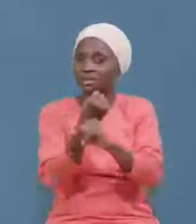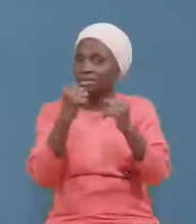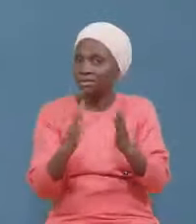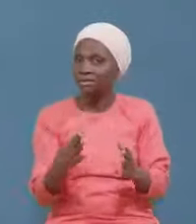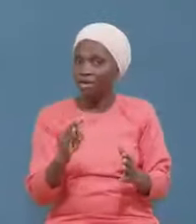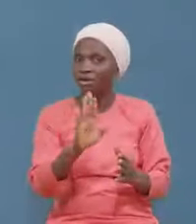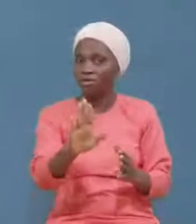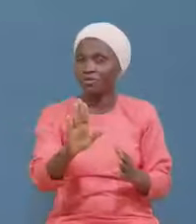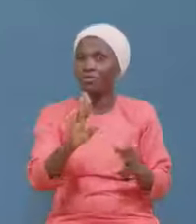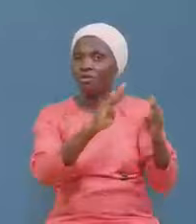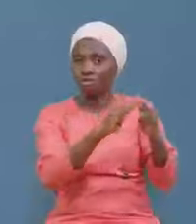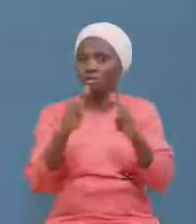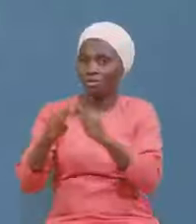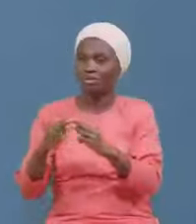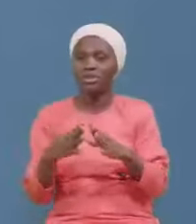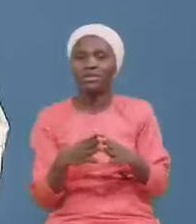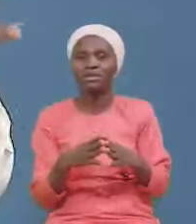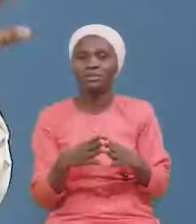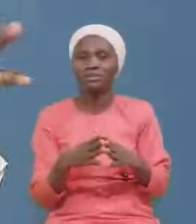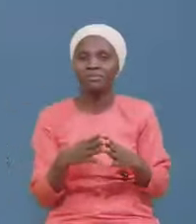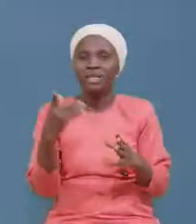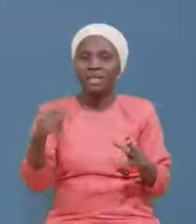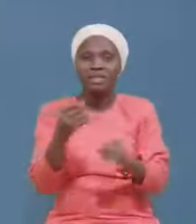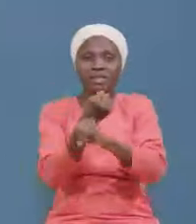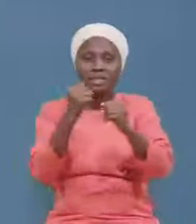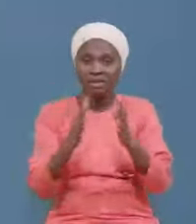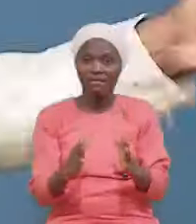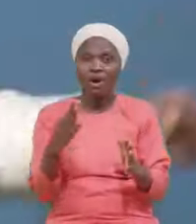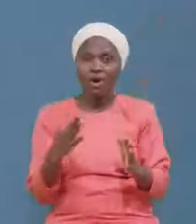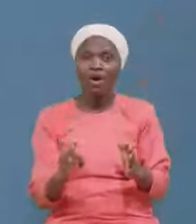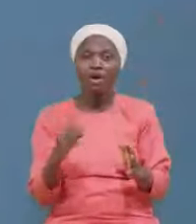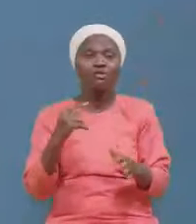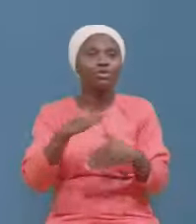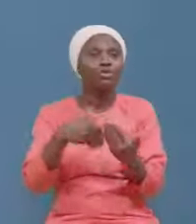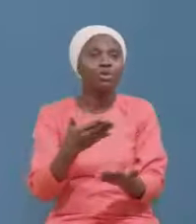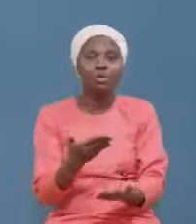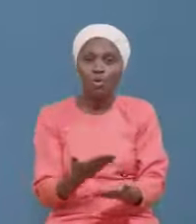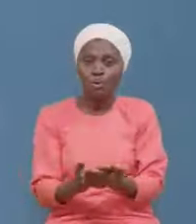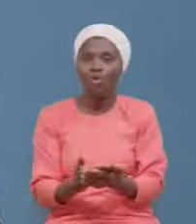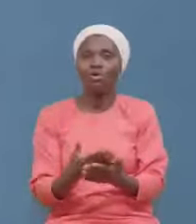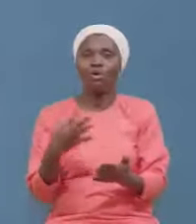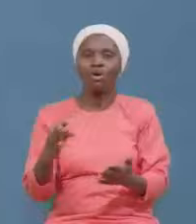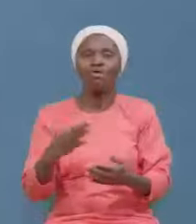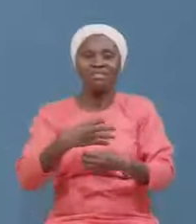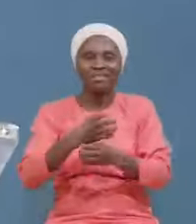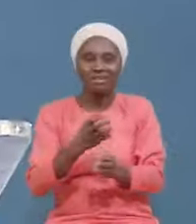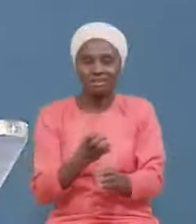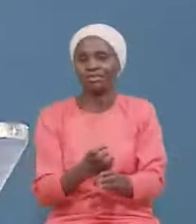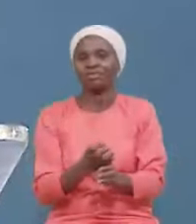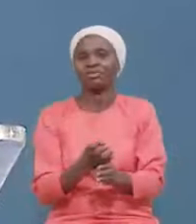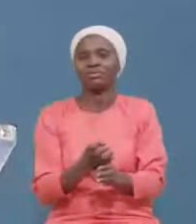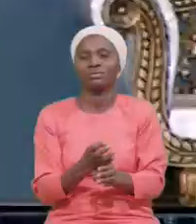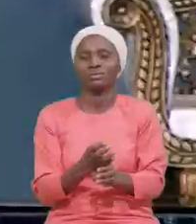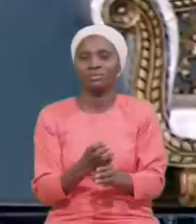యువర్ కమ్యూనిటీ, ఆయన మీ సమాజానికి రక్షకుడు. ది సేవియర్ ఆఫ్ ది హోల్ ఆఫ్ క్రియేషన్, ఆయన సర్వ సృష్టికి